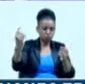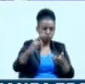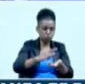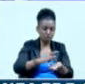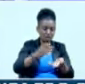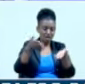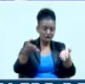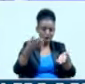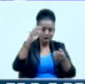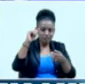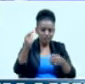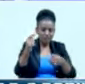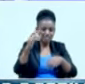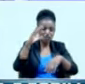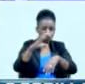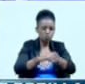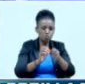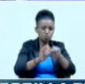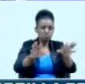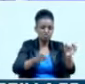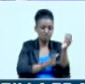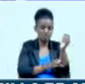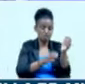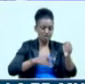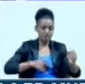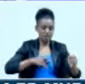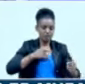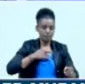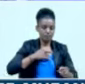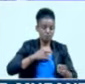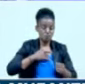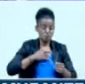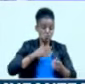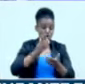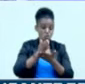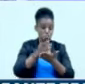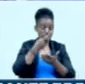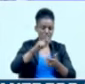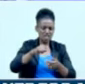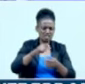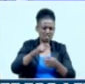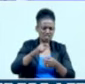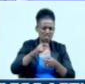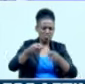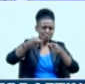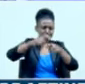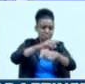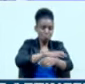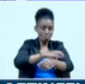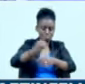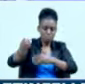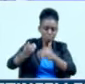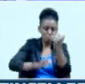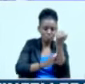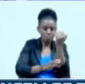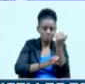rya mbere ry'abantu bazanye ubwandu mu gihugu. Numva rero yuko tugomba gukaza, kuko mu bihugu bitwegereye bimwe